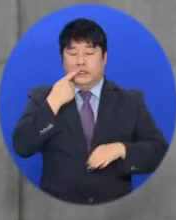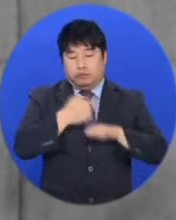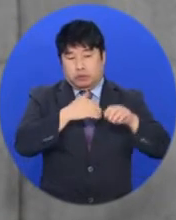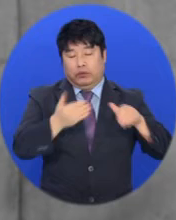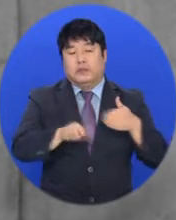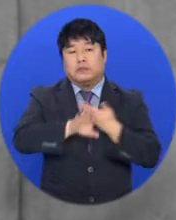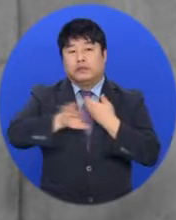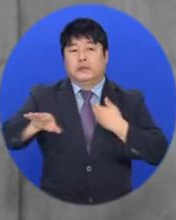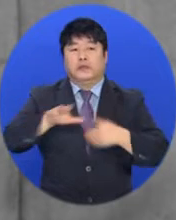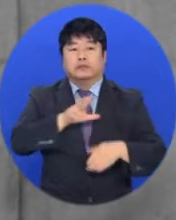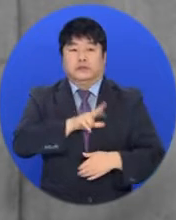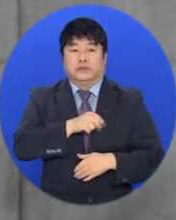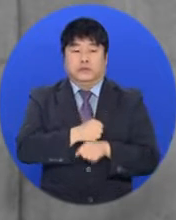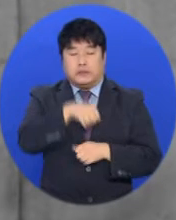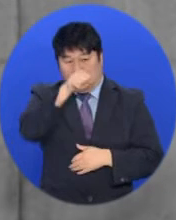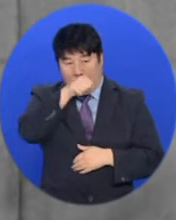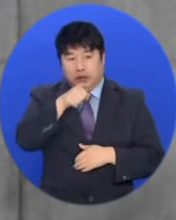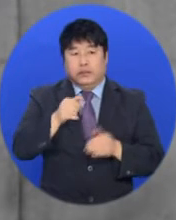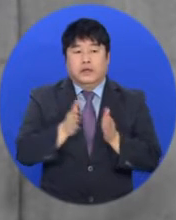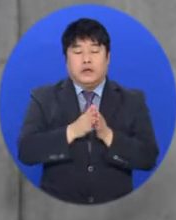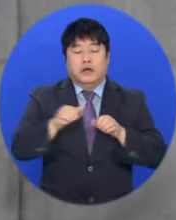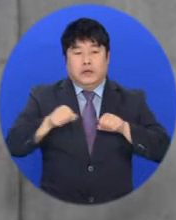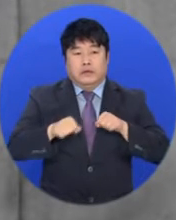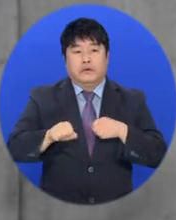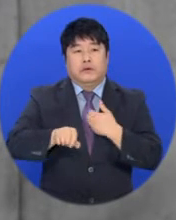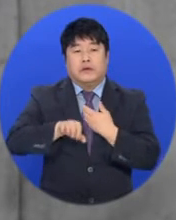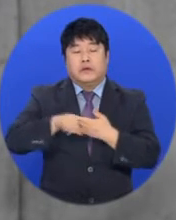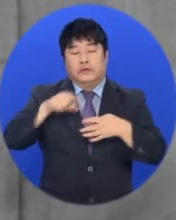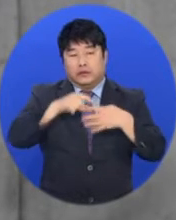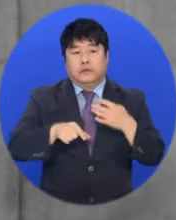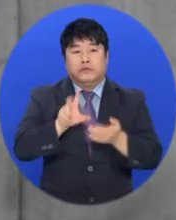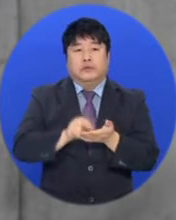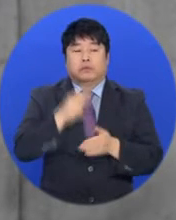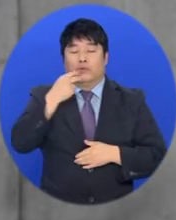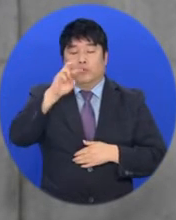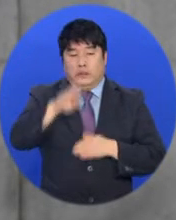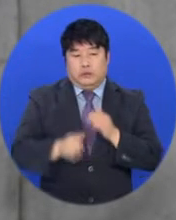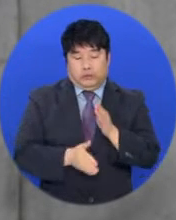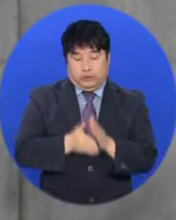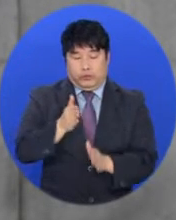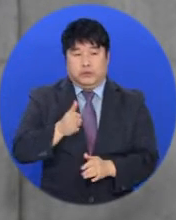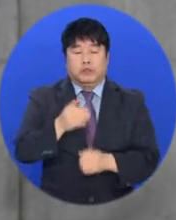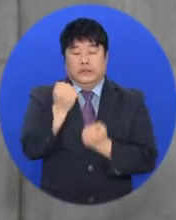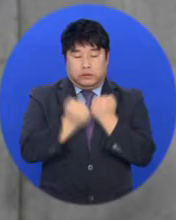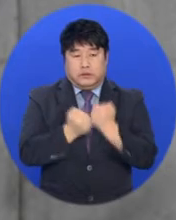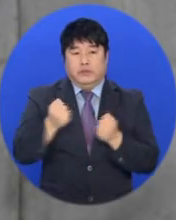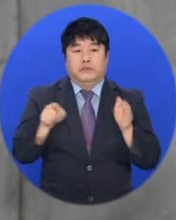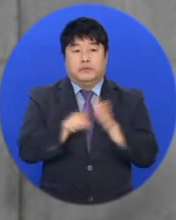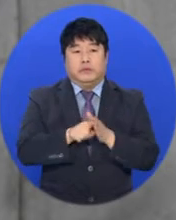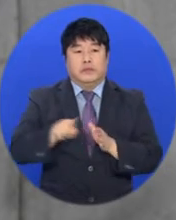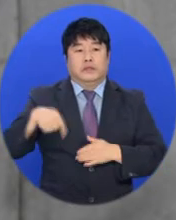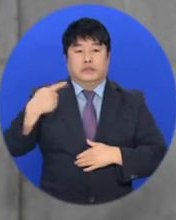다른 의원은 예산 집행에 절차상 문제가 없다는 광주시 설명을 신뢰했다며 추후엔 의회에